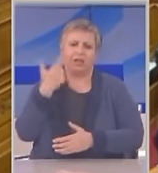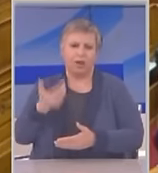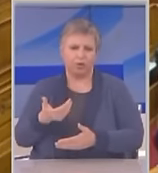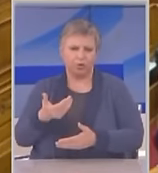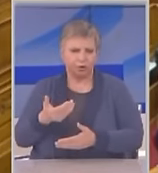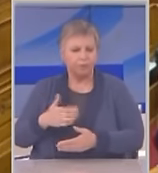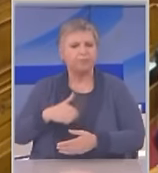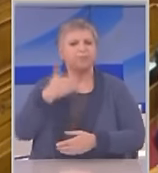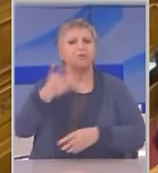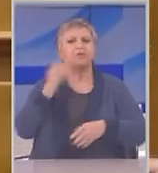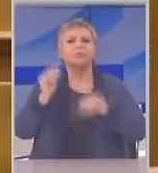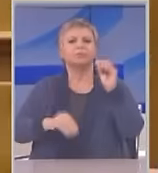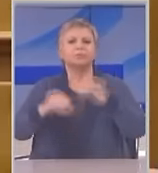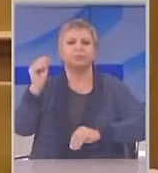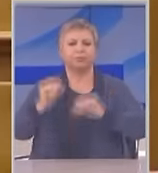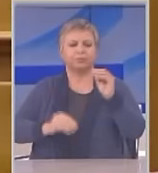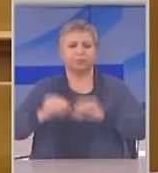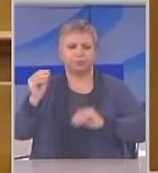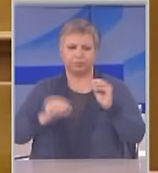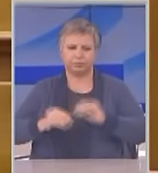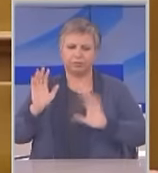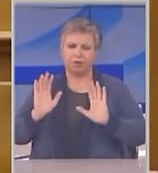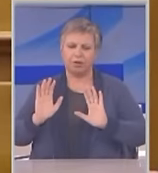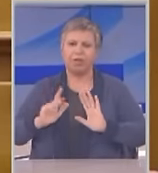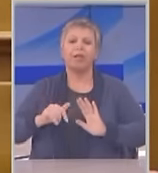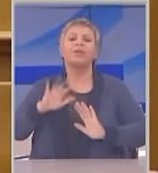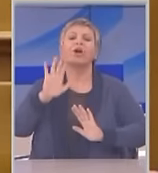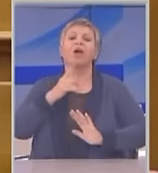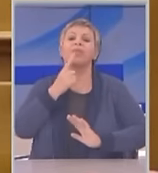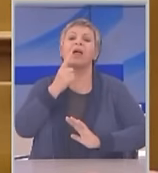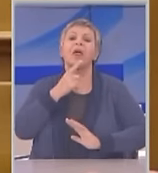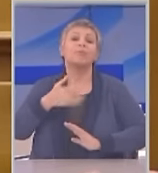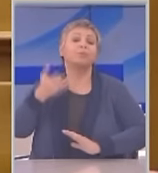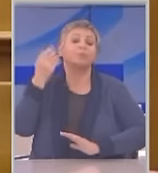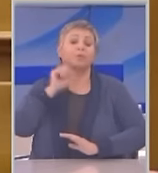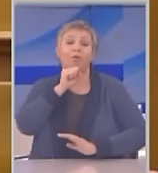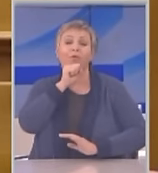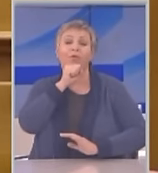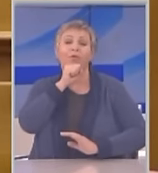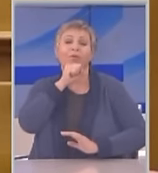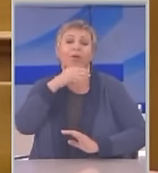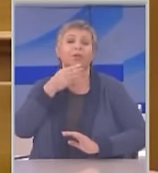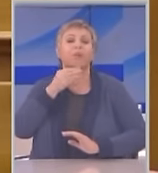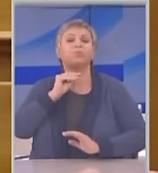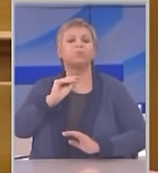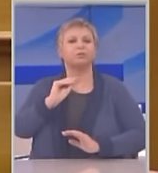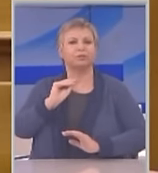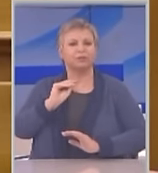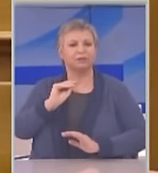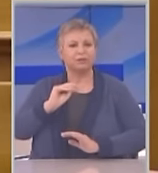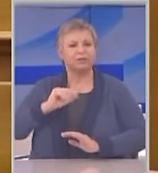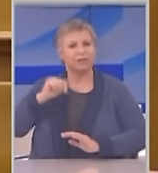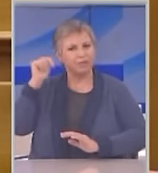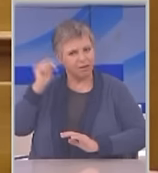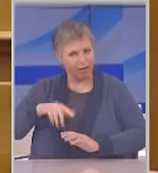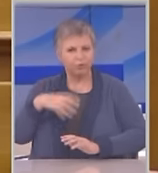και ψηφίστηκε όχι από τον κύριο Βενιζέλο τον Ελευθέριο. Δεν πάμε τόσο μακριά. Προτάστηκε από άλλον Βενιζέλο, τον οποίο ο κύριος Λοβέρδος, όπως